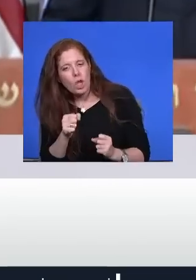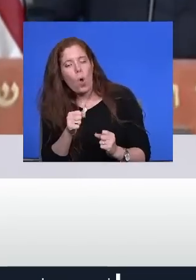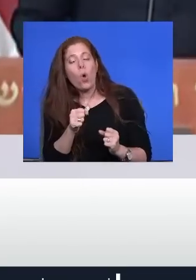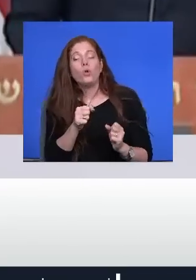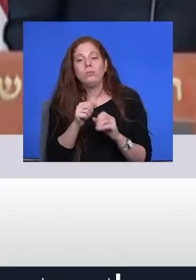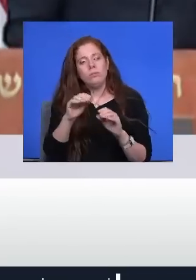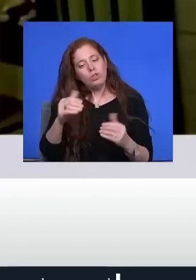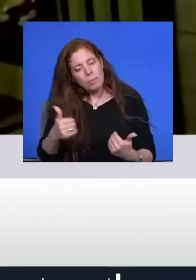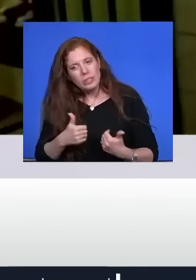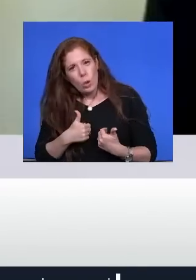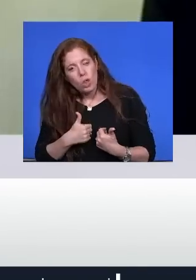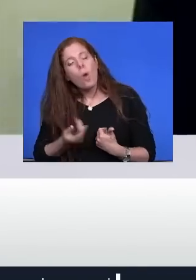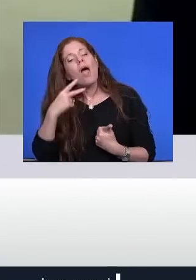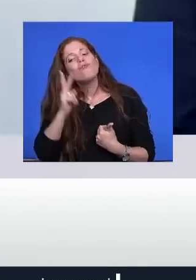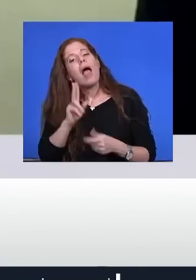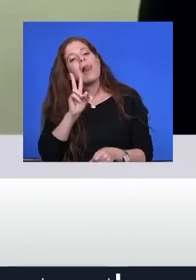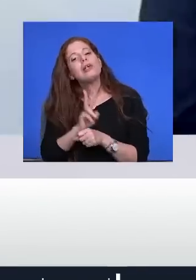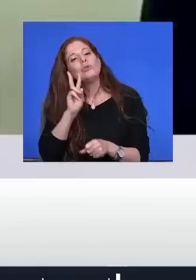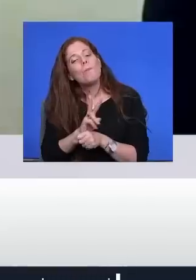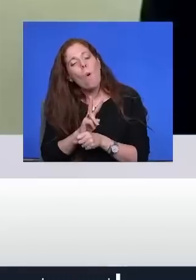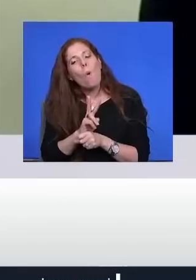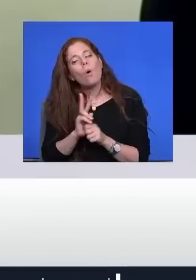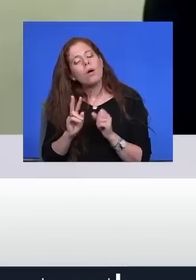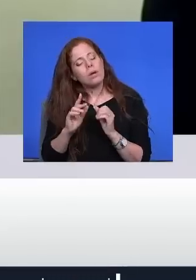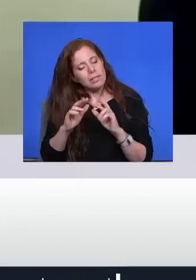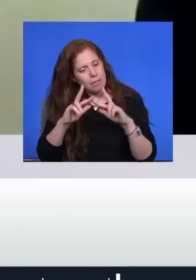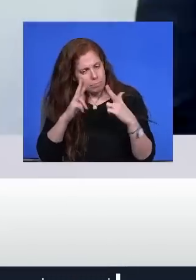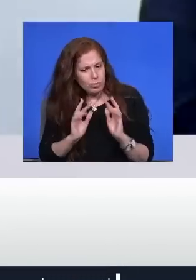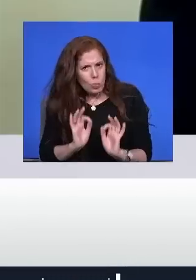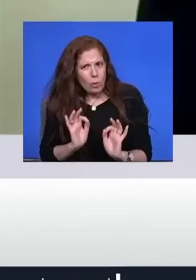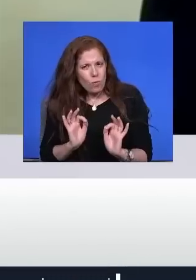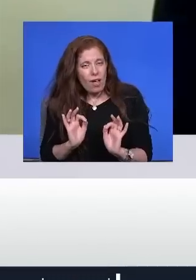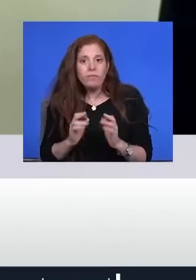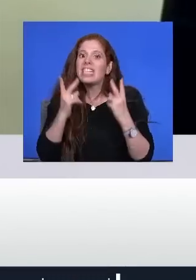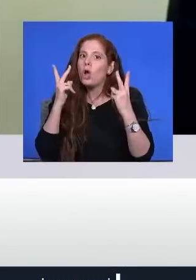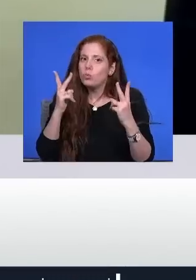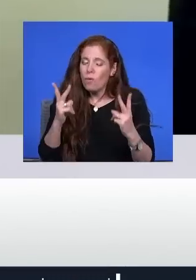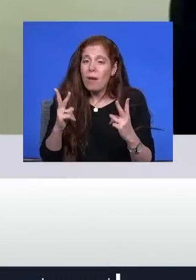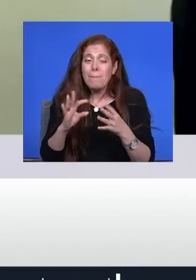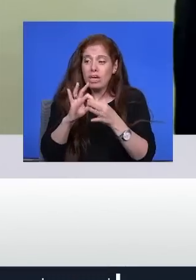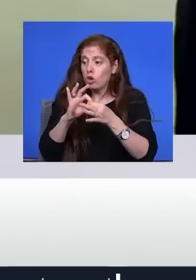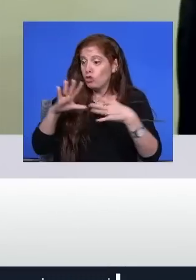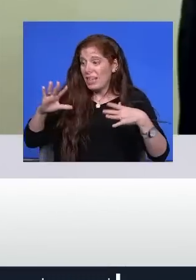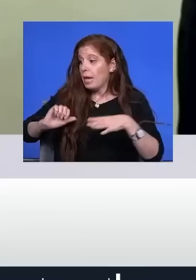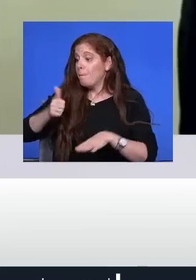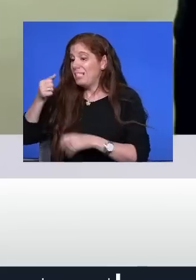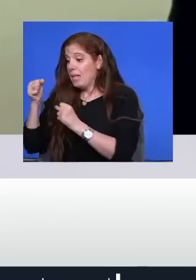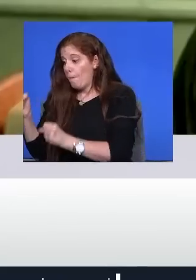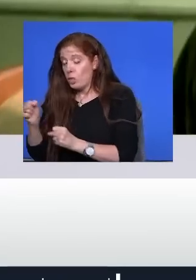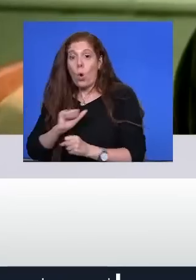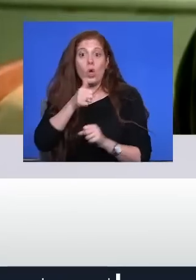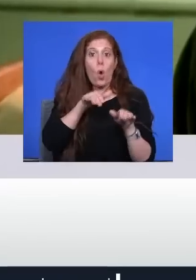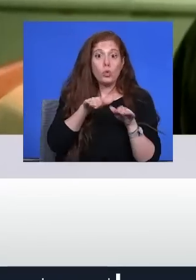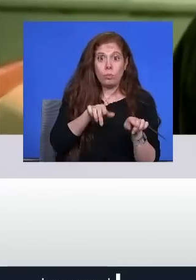ולקונגרס, היה אפשר לשמור על הצינור הזה פתוח והוא מאוד חיוני. ברגע שיש נתק בין שר הביטחון לראש הממשלה, ברגע שברור